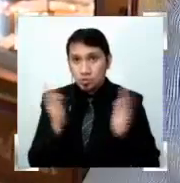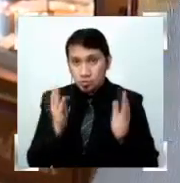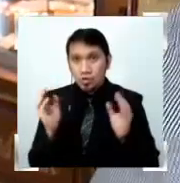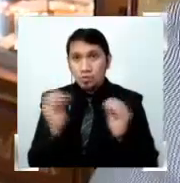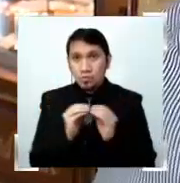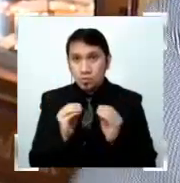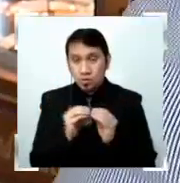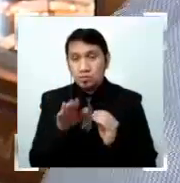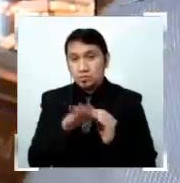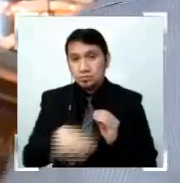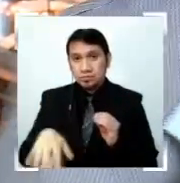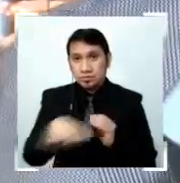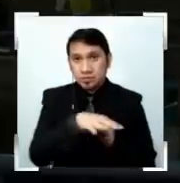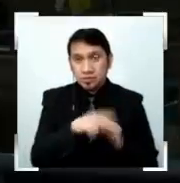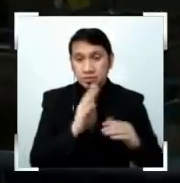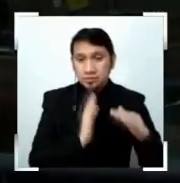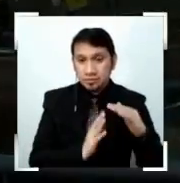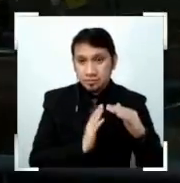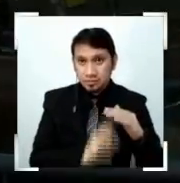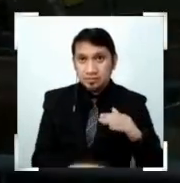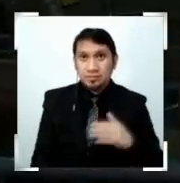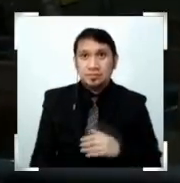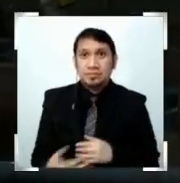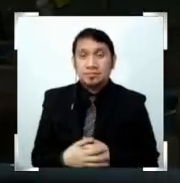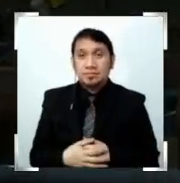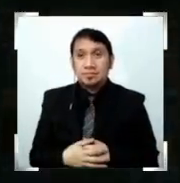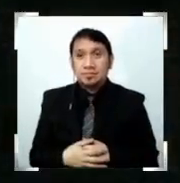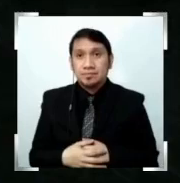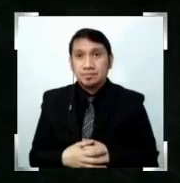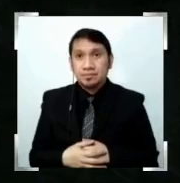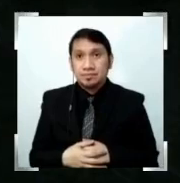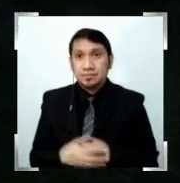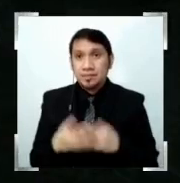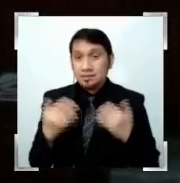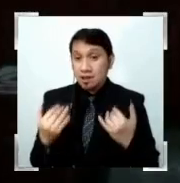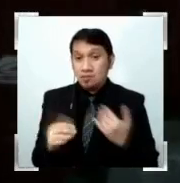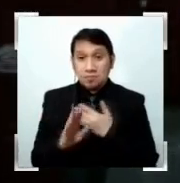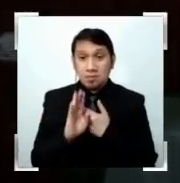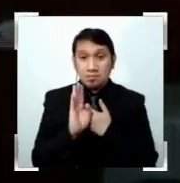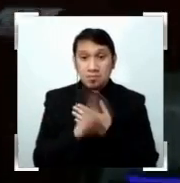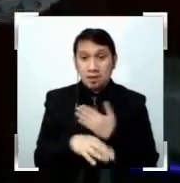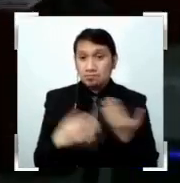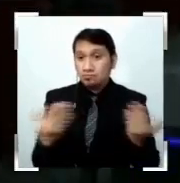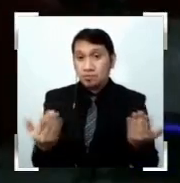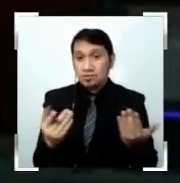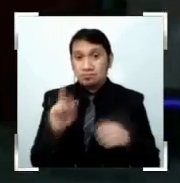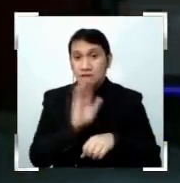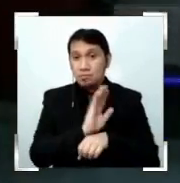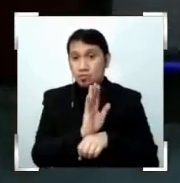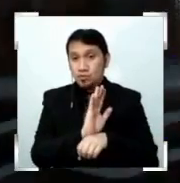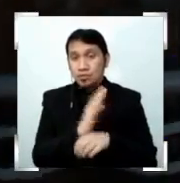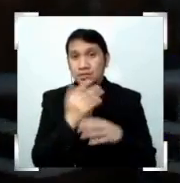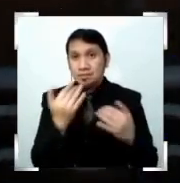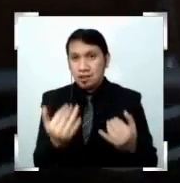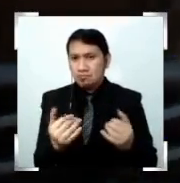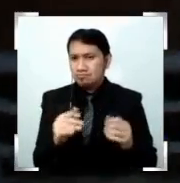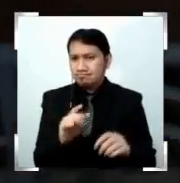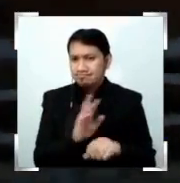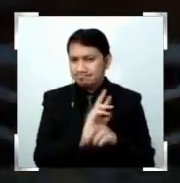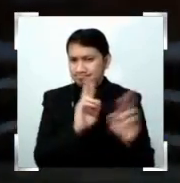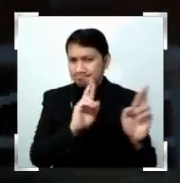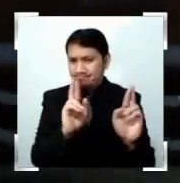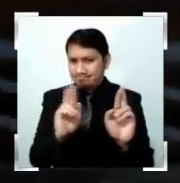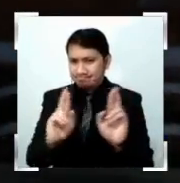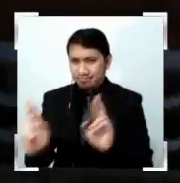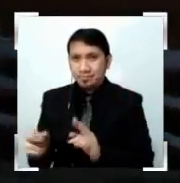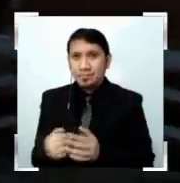mga customers natin na papasok sa amin. Coming back soon na rin ang mga sinehan na puspusan din ang paghahanda. Una-una, ito